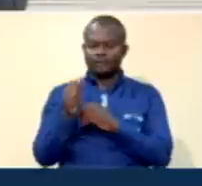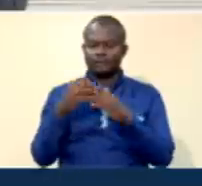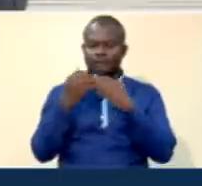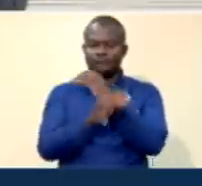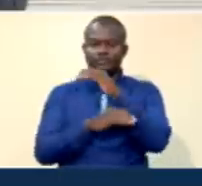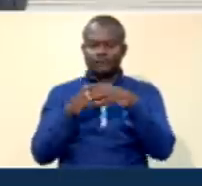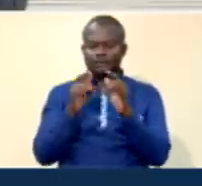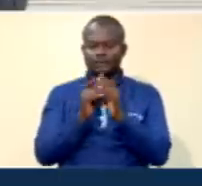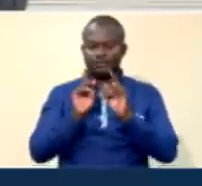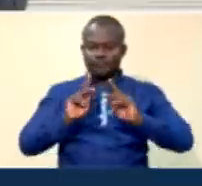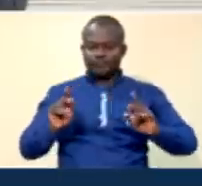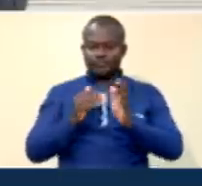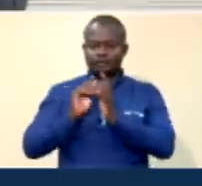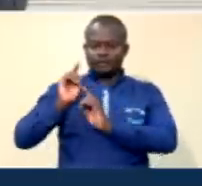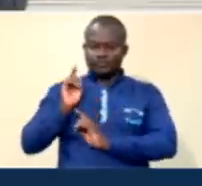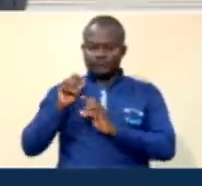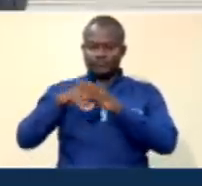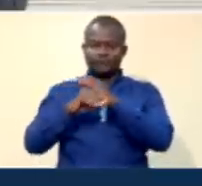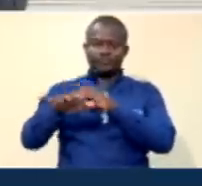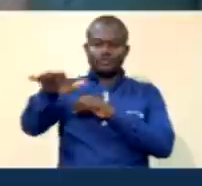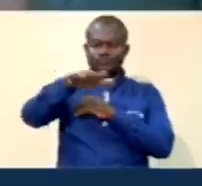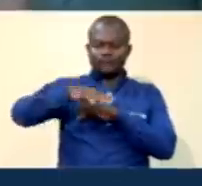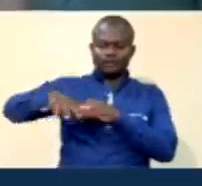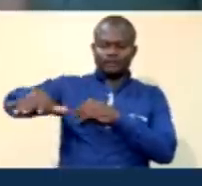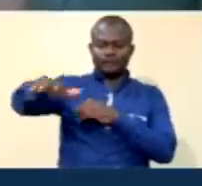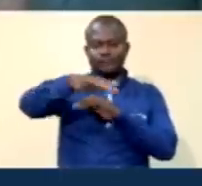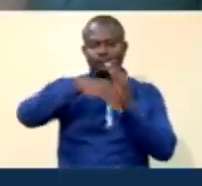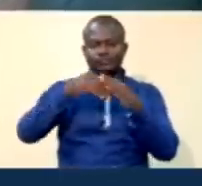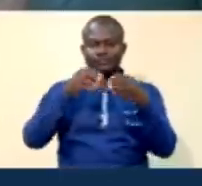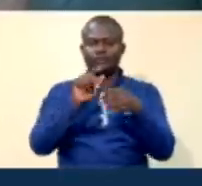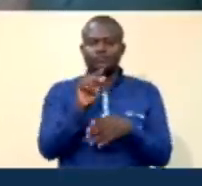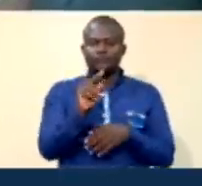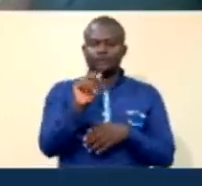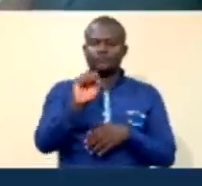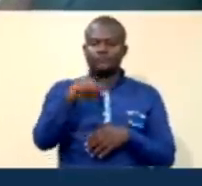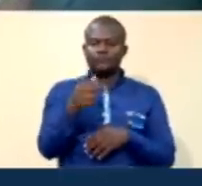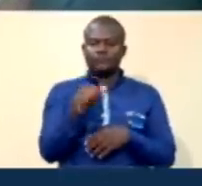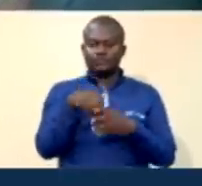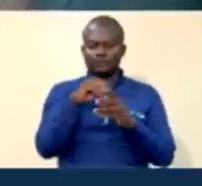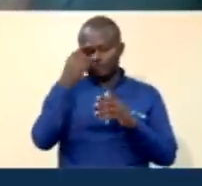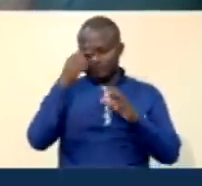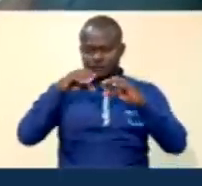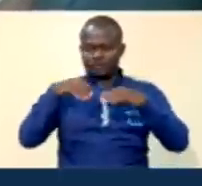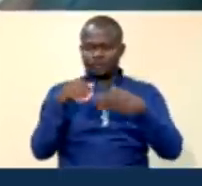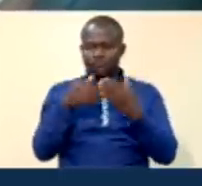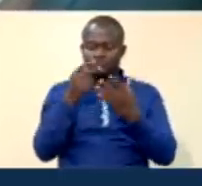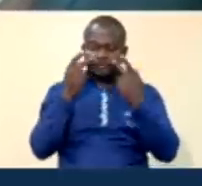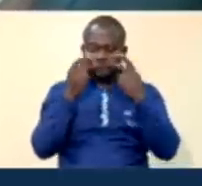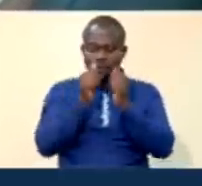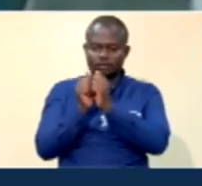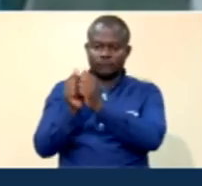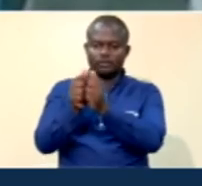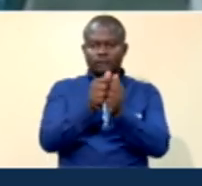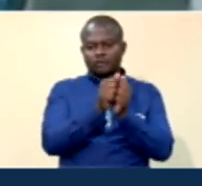bigize inama ku mahoro n'umutekano mu karere k'ibiyaga bigari bahuriye ikinshasa muri Repubulika iharanira demokarasi ya Congo aho barebera hamwe ishyirwa